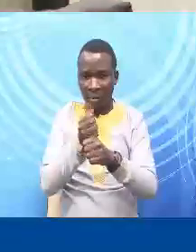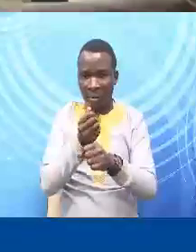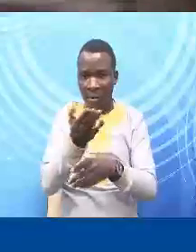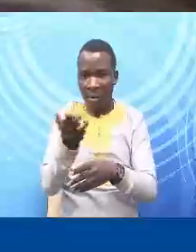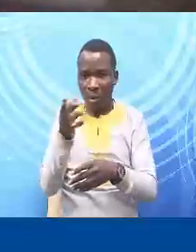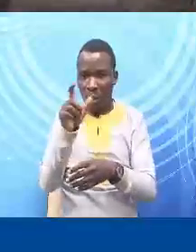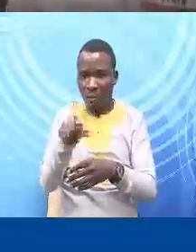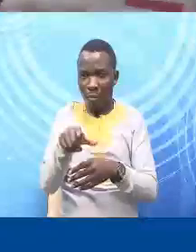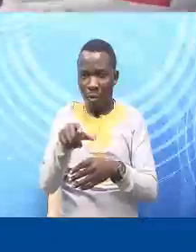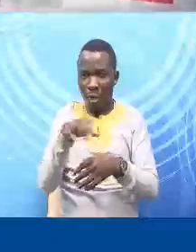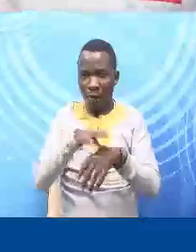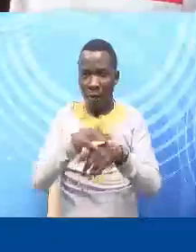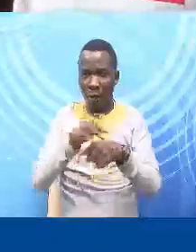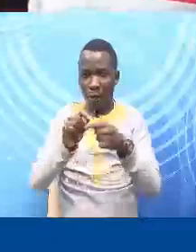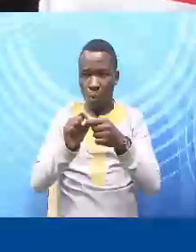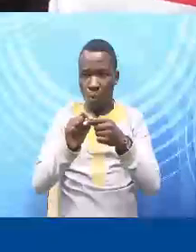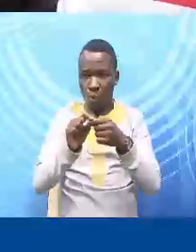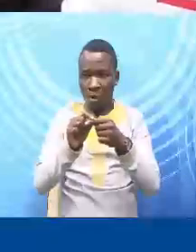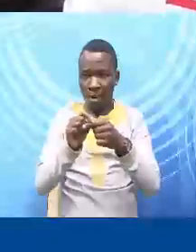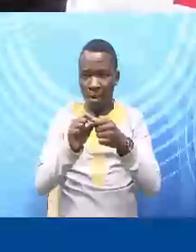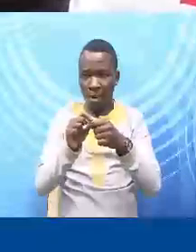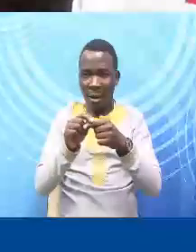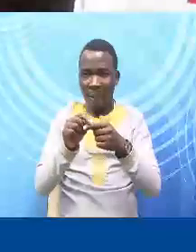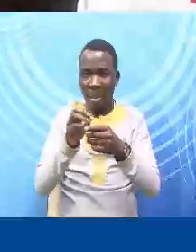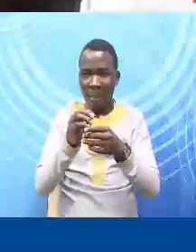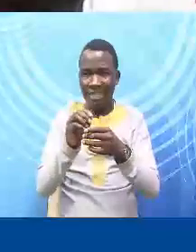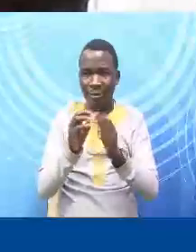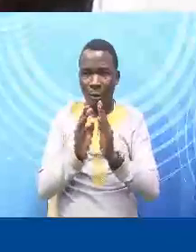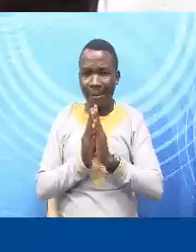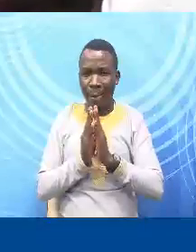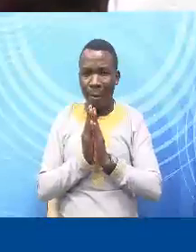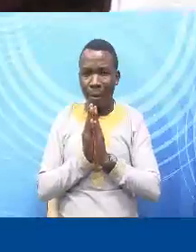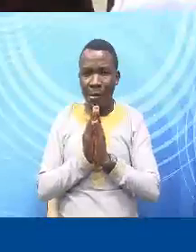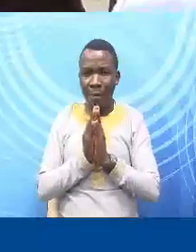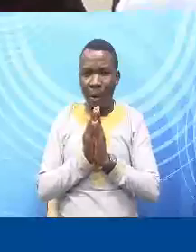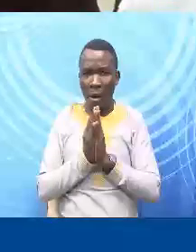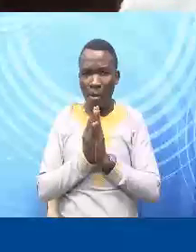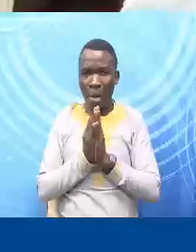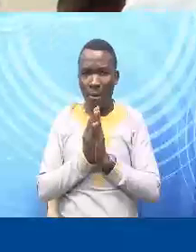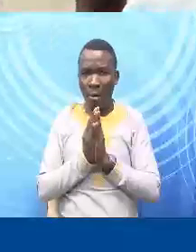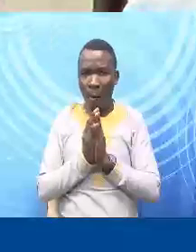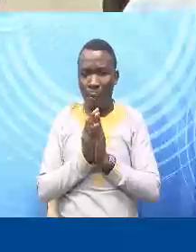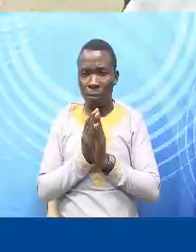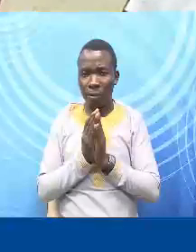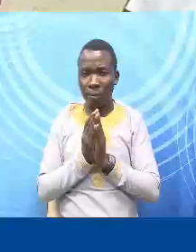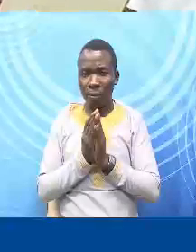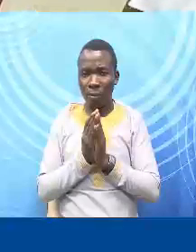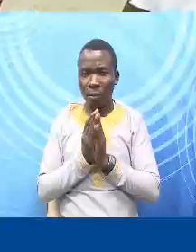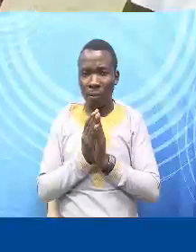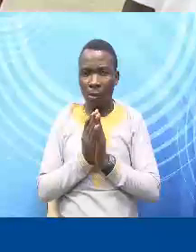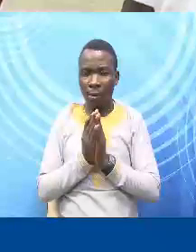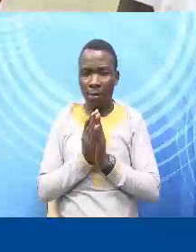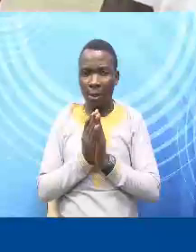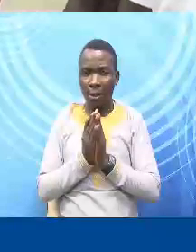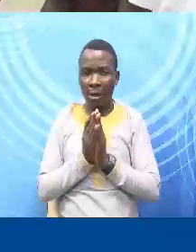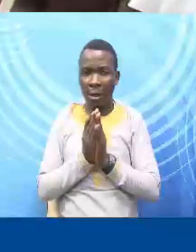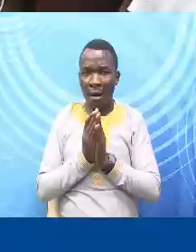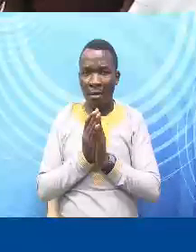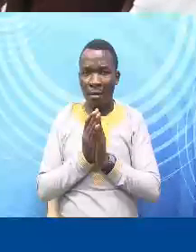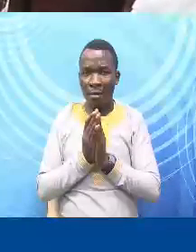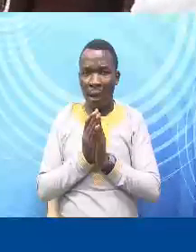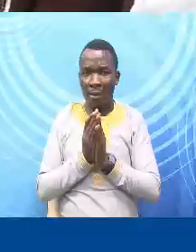umuntu umwe arafata urwembe demonde changa madam sireni nyama migi mifuwa kutufuka para mwengurani 111 transit is action for cutting a rope when you